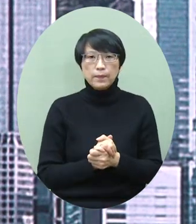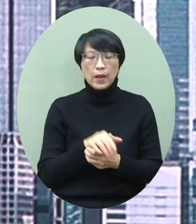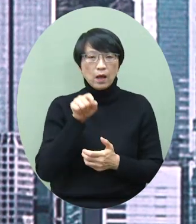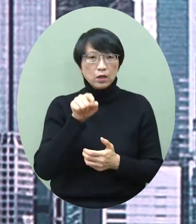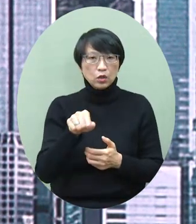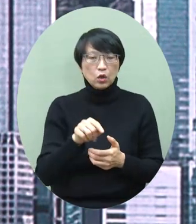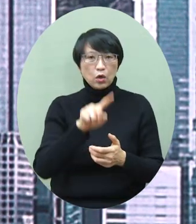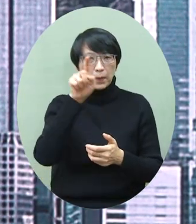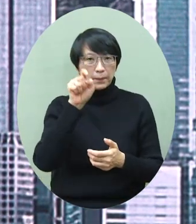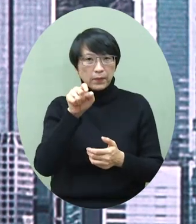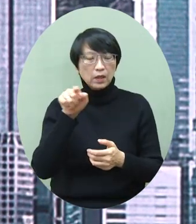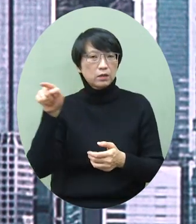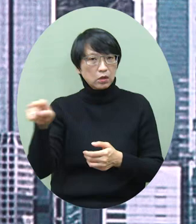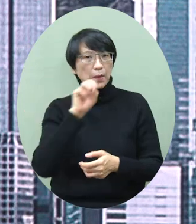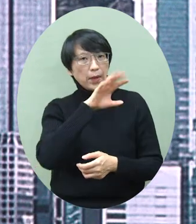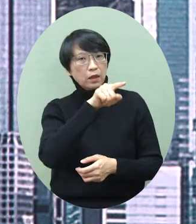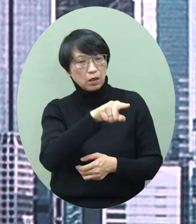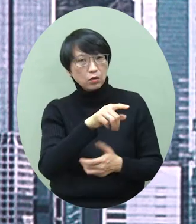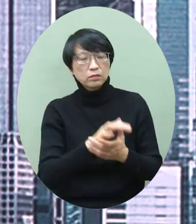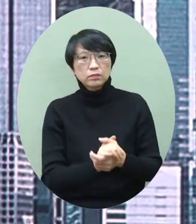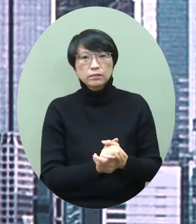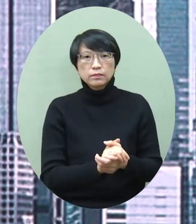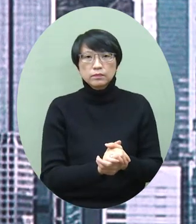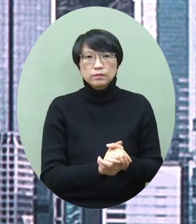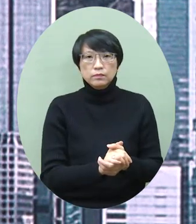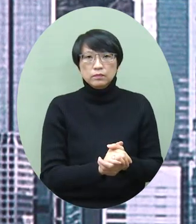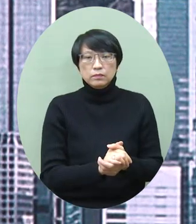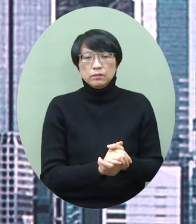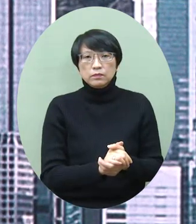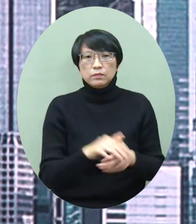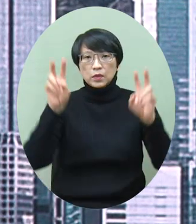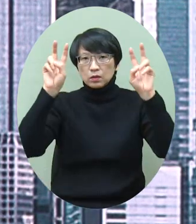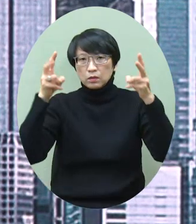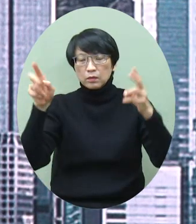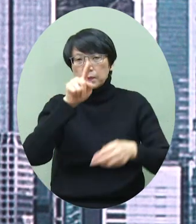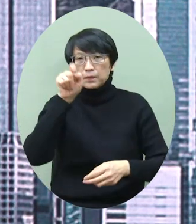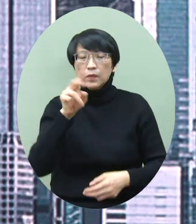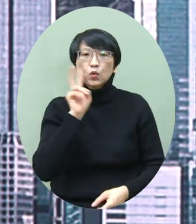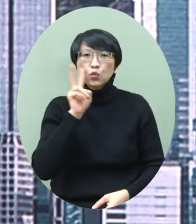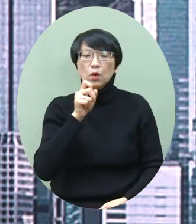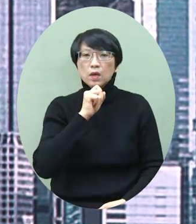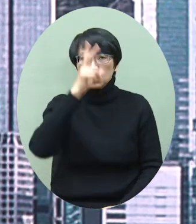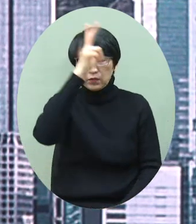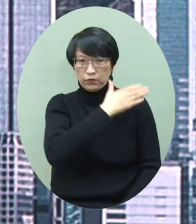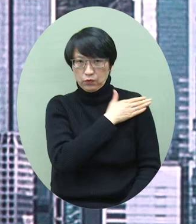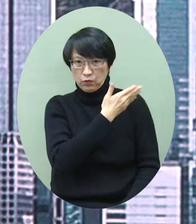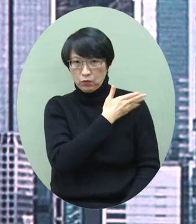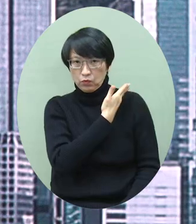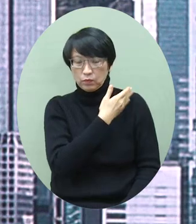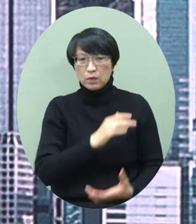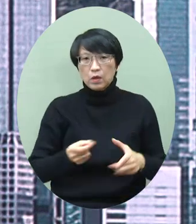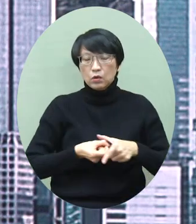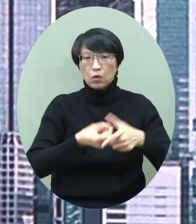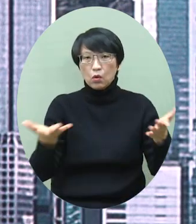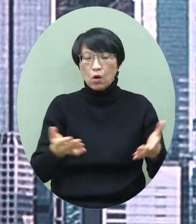話都係人哋問佢嘅，託去問嗰、那個嘅提問係話咧，即係如果有公務員公開